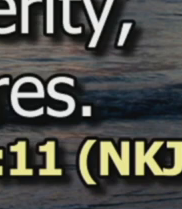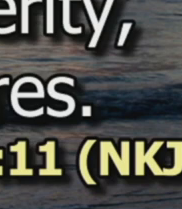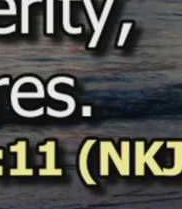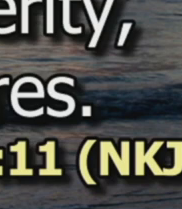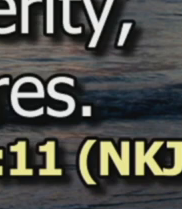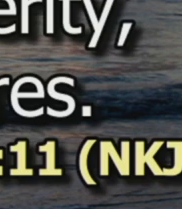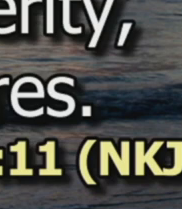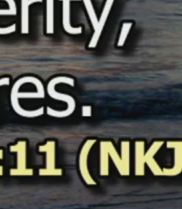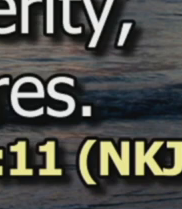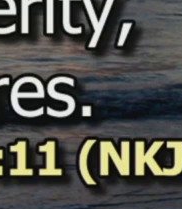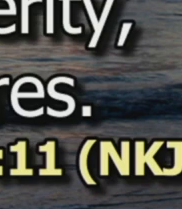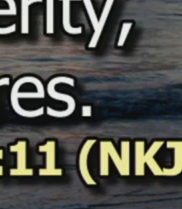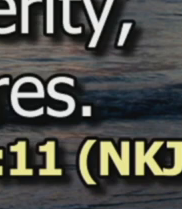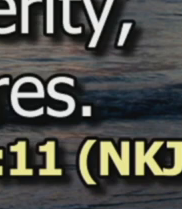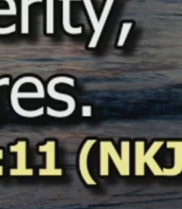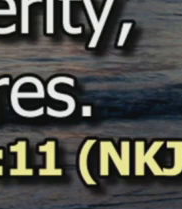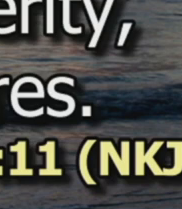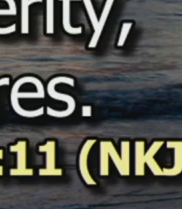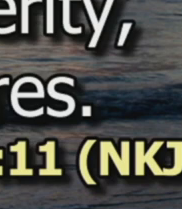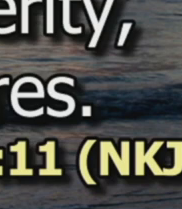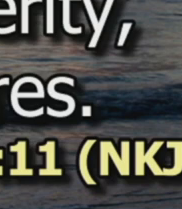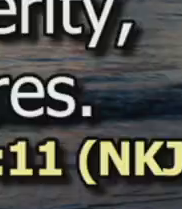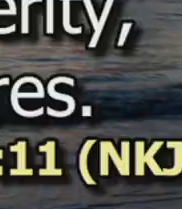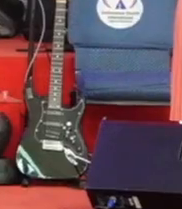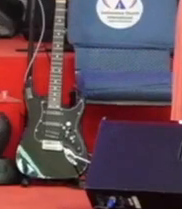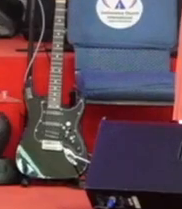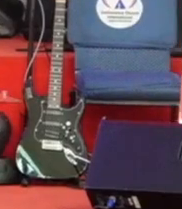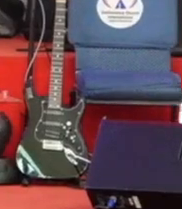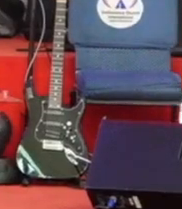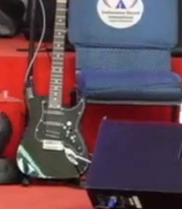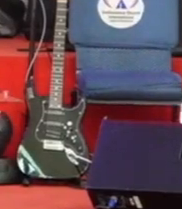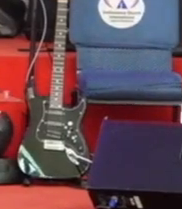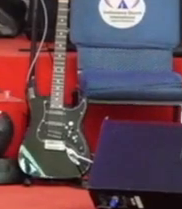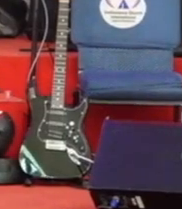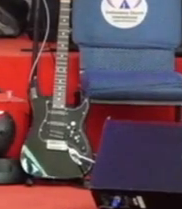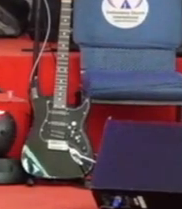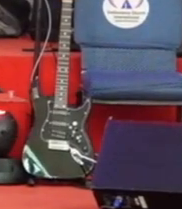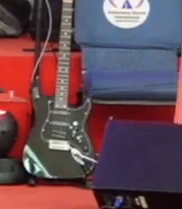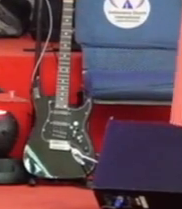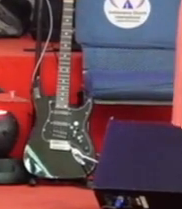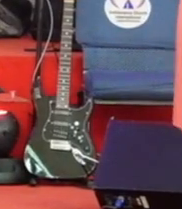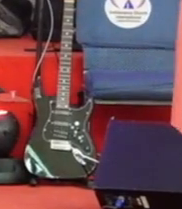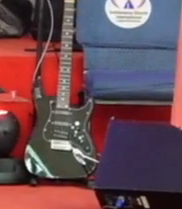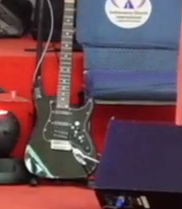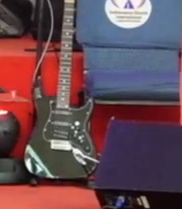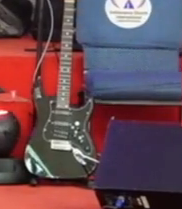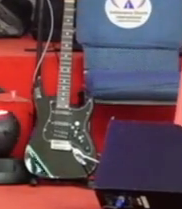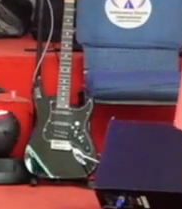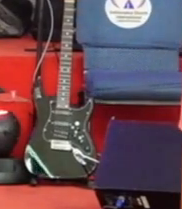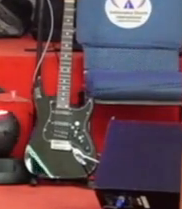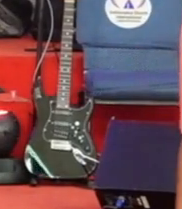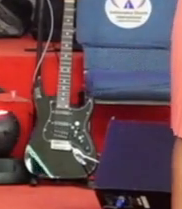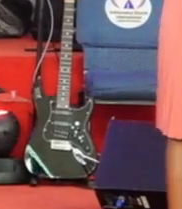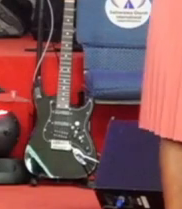to tell you that my God is very opulent. Nataka kukuambia Mungu wangu ni mkuu. He is very rich.